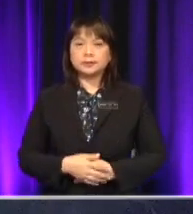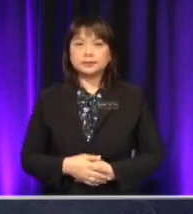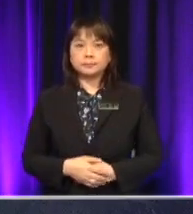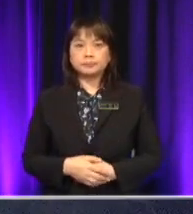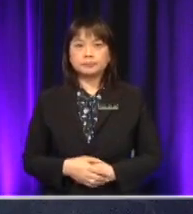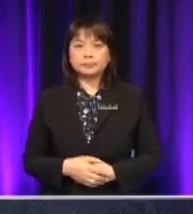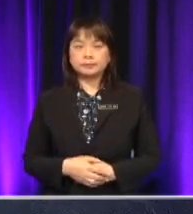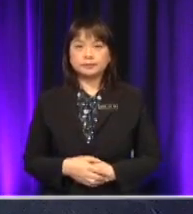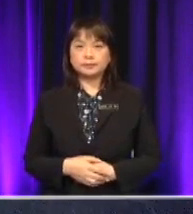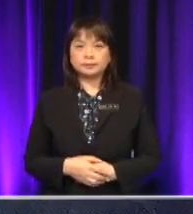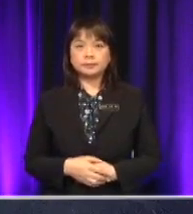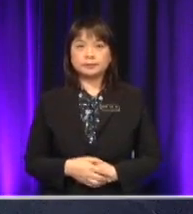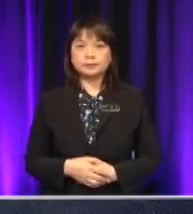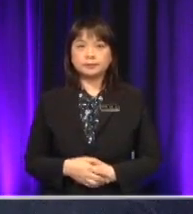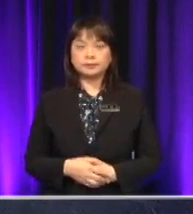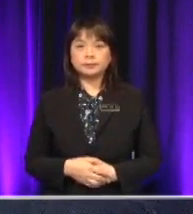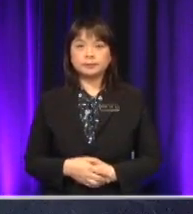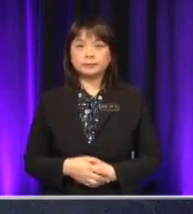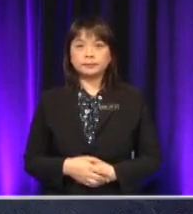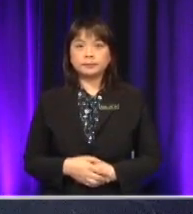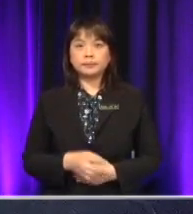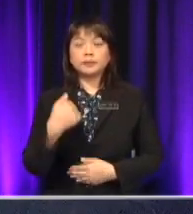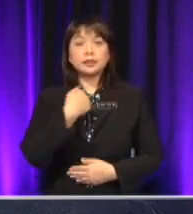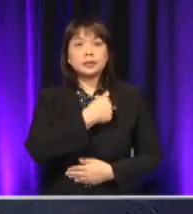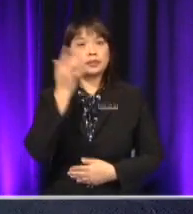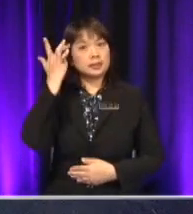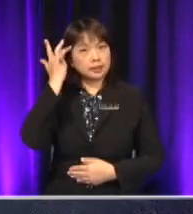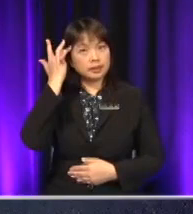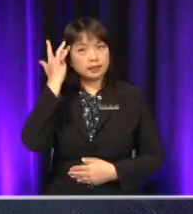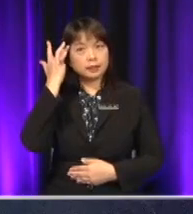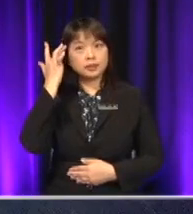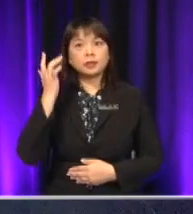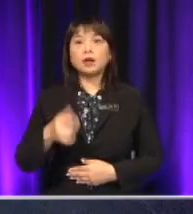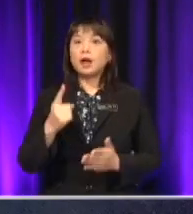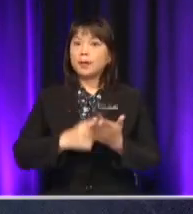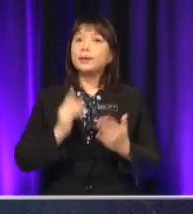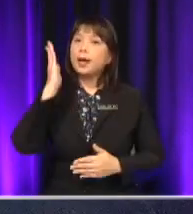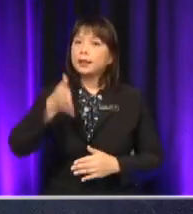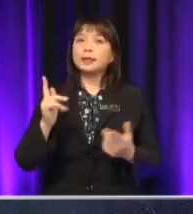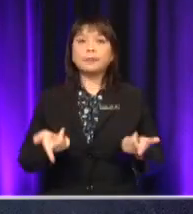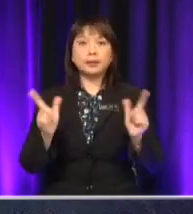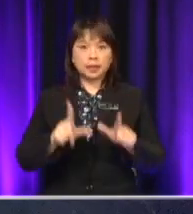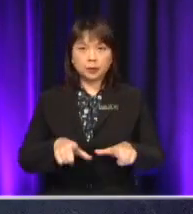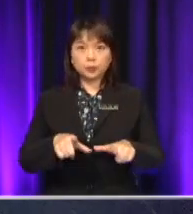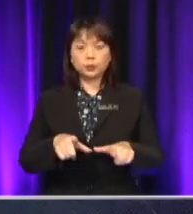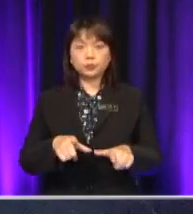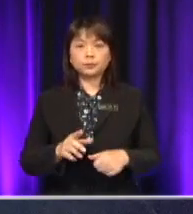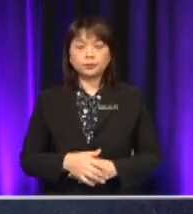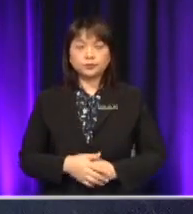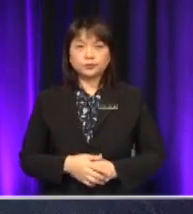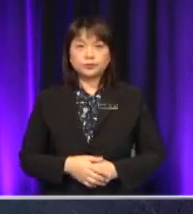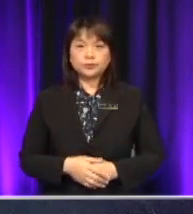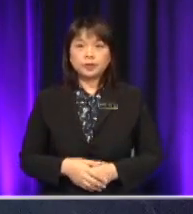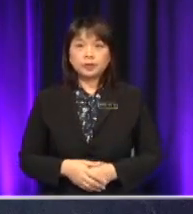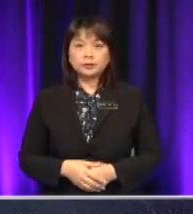tu tadi. Jangan, bahaya ya. Jangan main-main ya. Sebab kita tak tahu apa kecelakaan yang akan berlaku. Okey? Kena jaga-jaga lah, Cikgu. Betul,